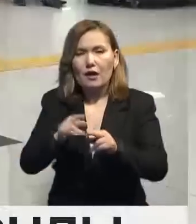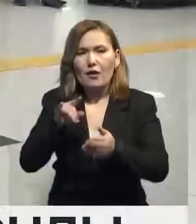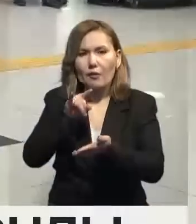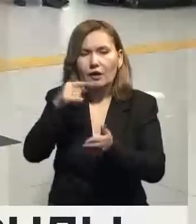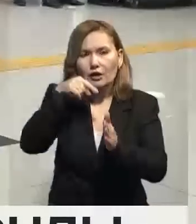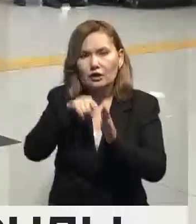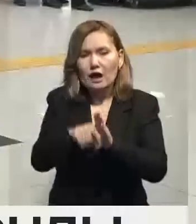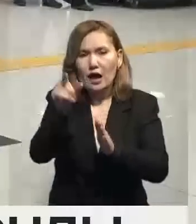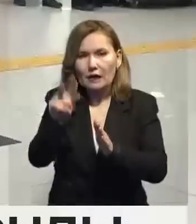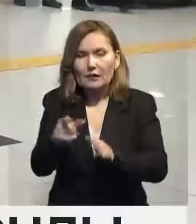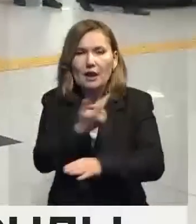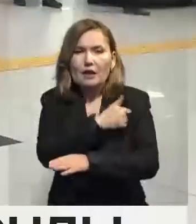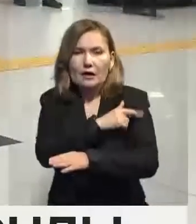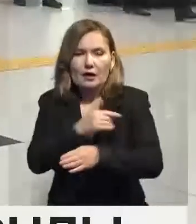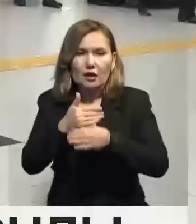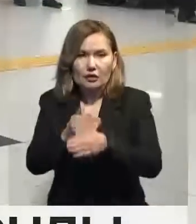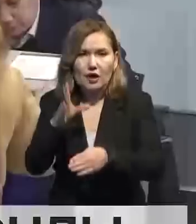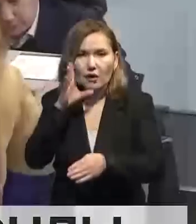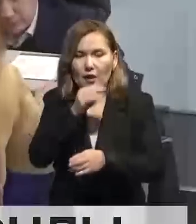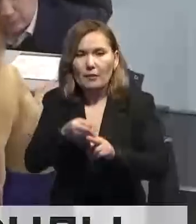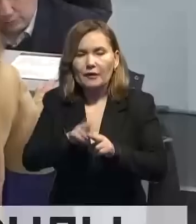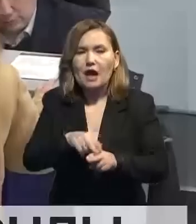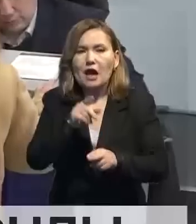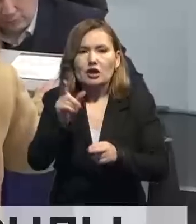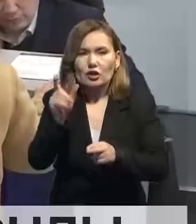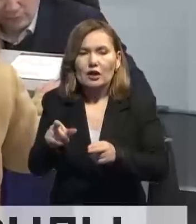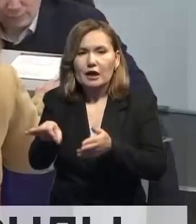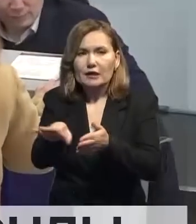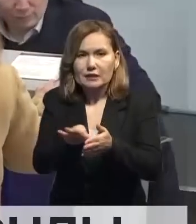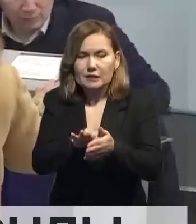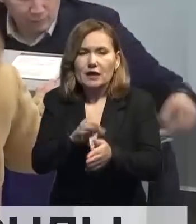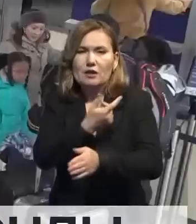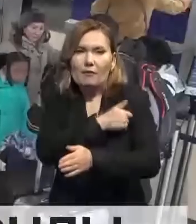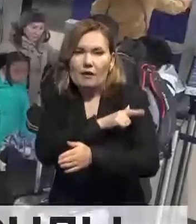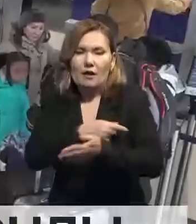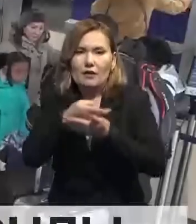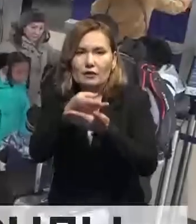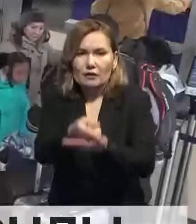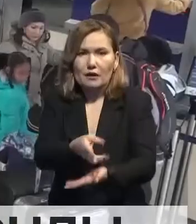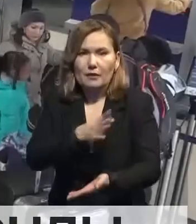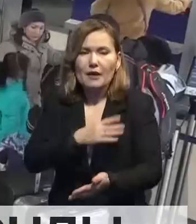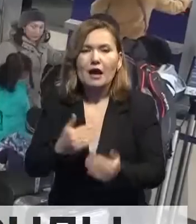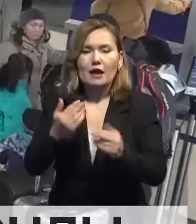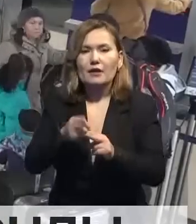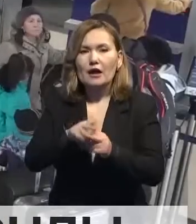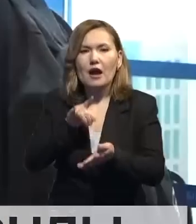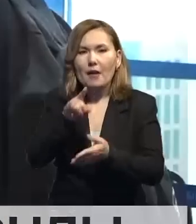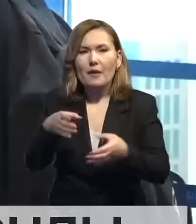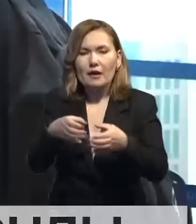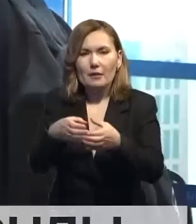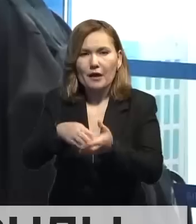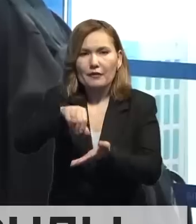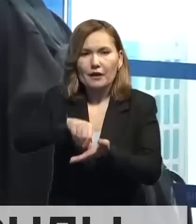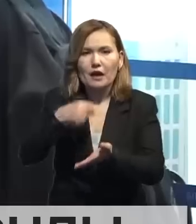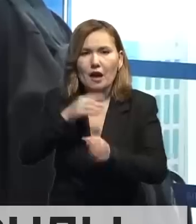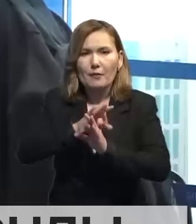жақын жердегі әуе айлағына қонған. Сол жерден жолаушына жедел жәрдем көлігі күтіп алып, ауруханаға жеткізді. Әуе компаниясының